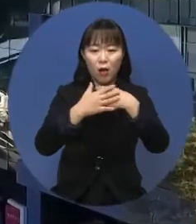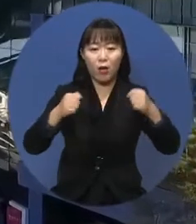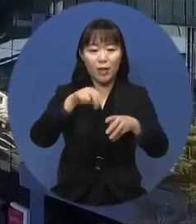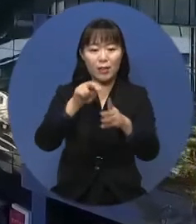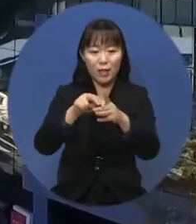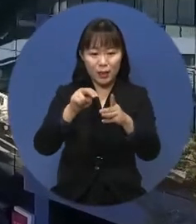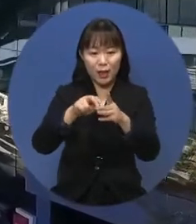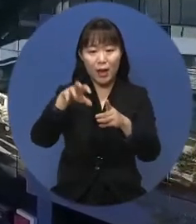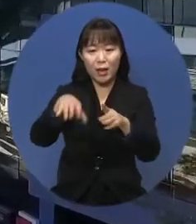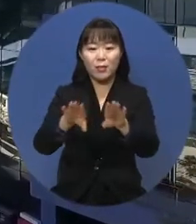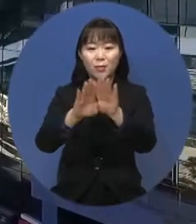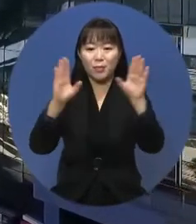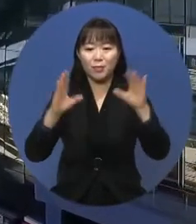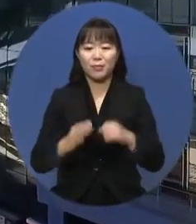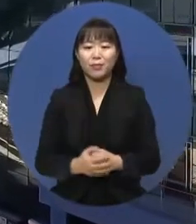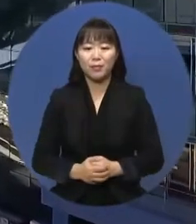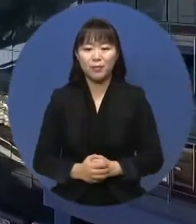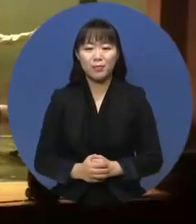홀에서 이루어졌습니다